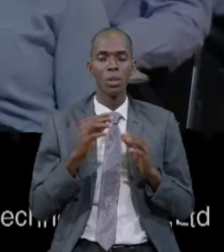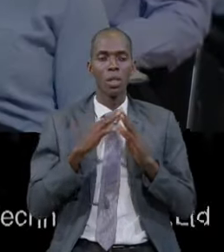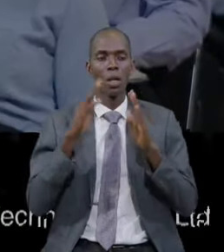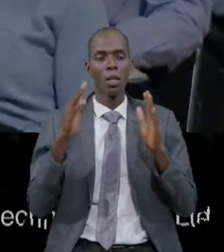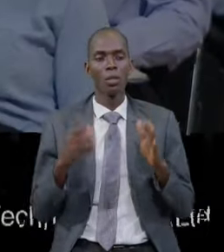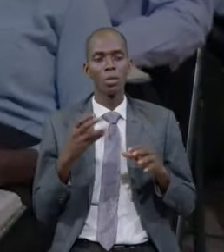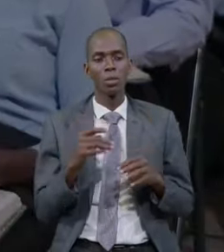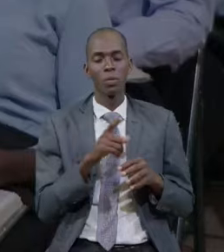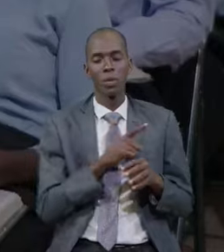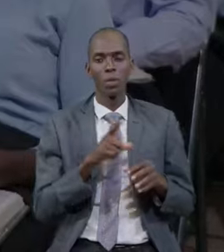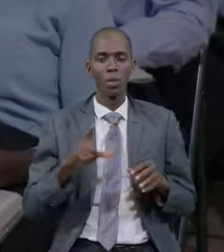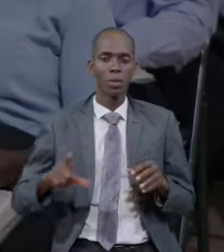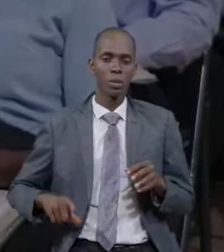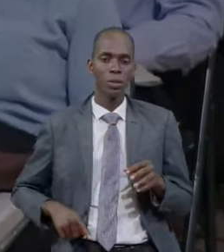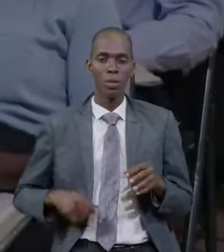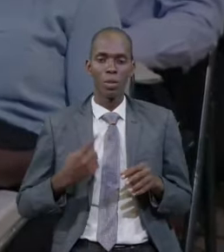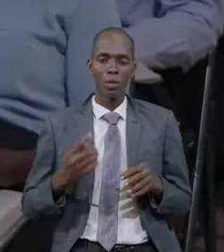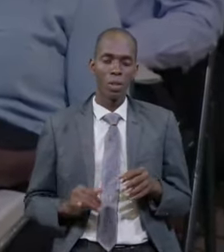l'Éternel